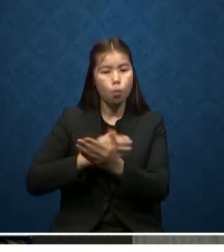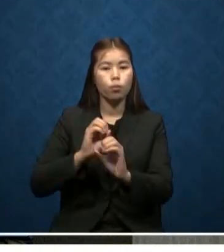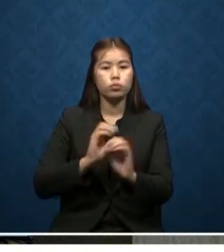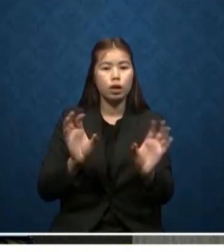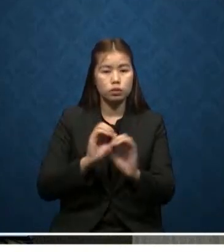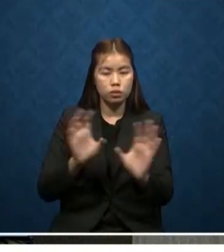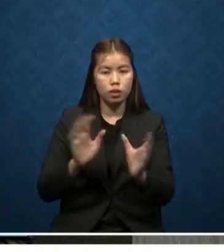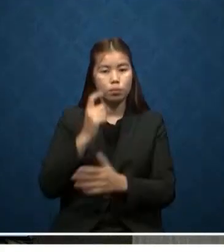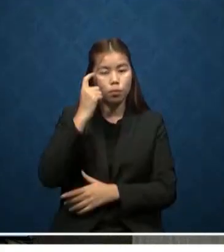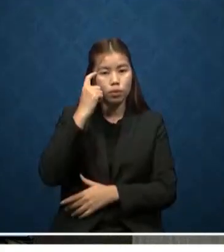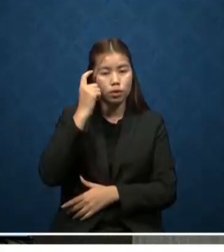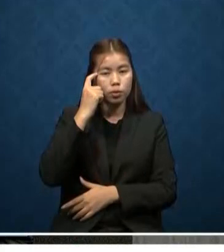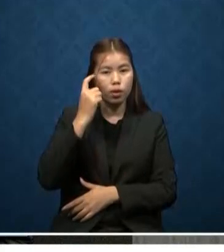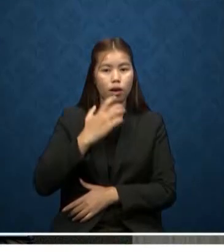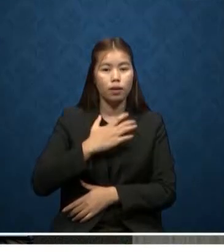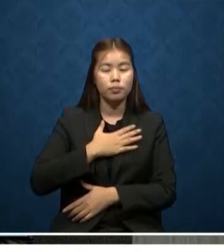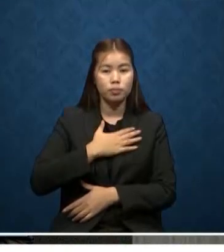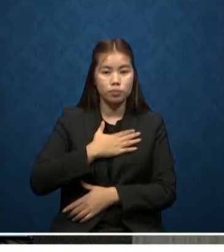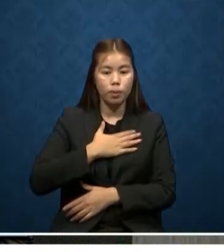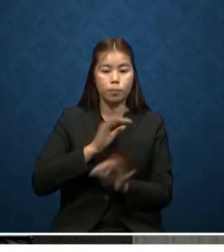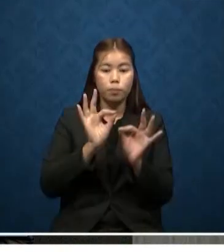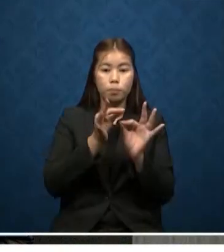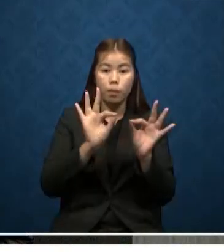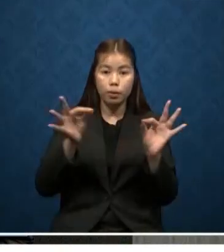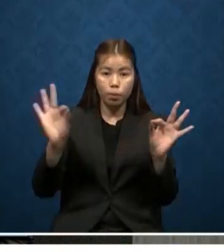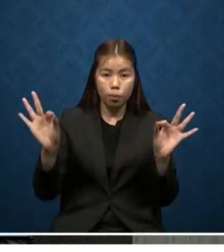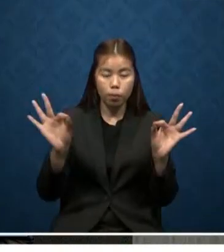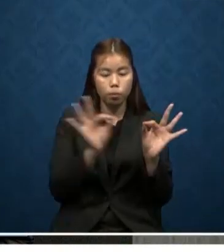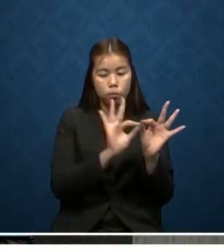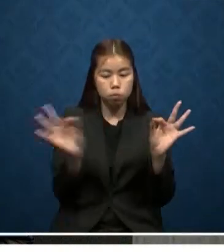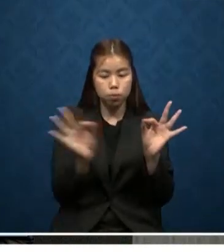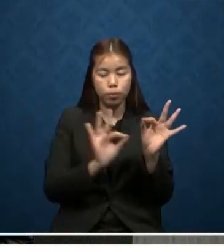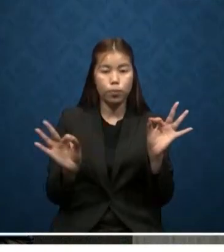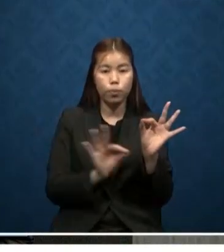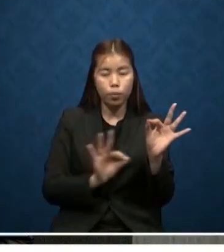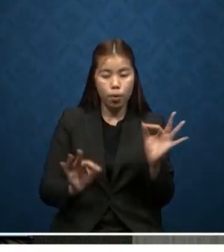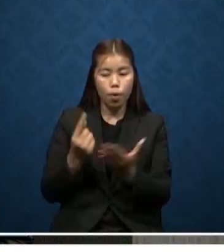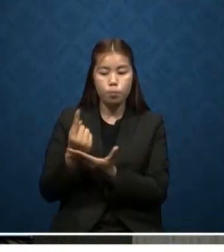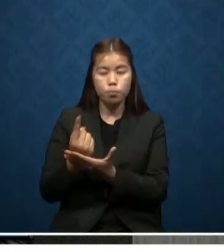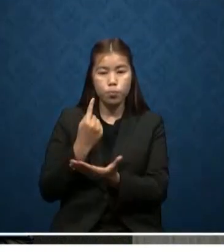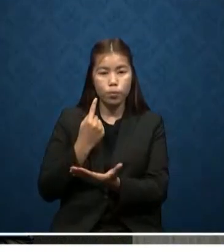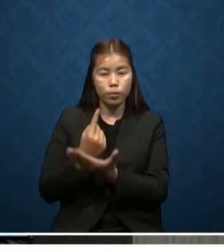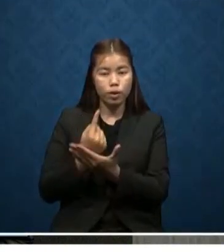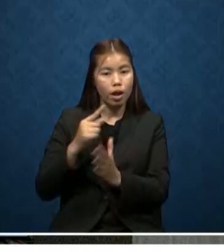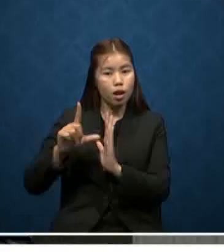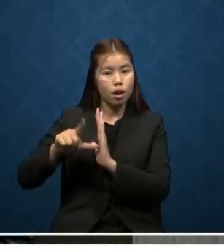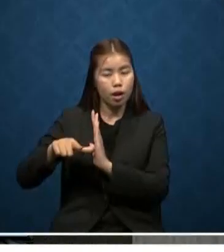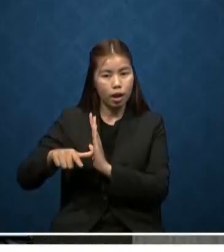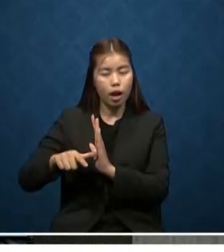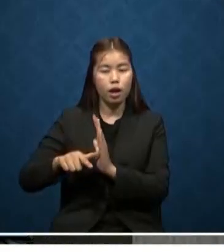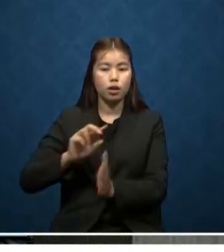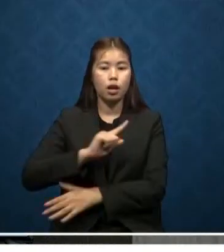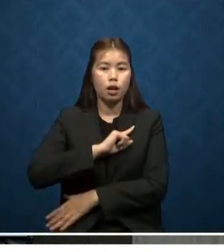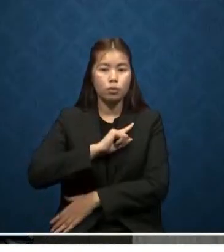ว่าเอ่อในส่วนของรายละอักษรเนี่ยเอ่อผู้แทนท่านเลขาสภาพัฒท่านรองผู้รับผิดชอบ